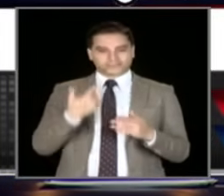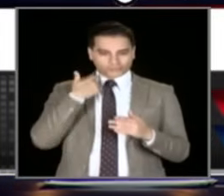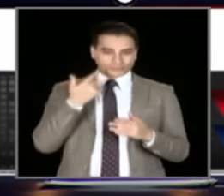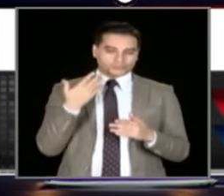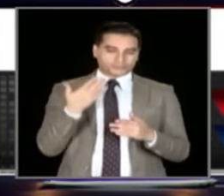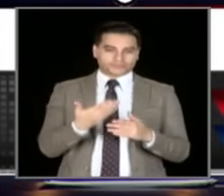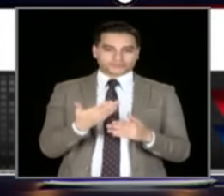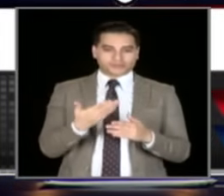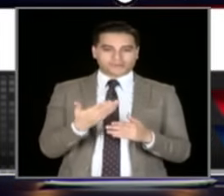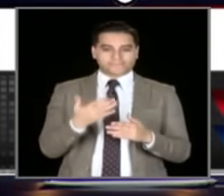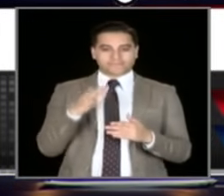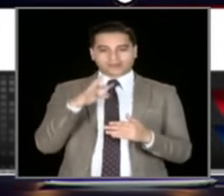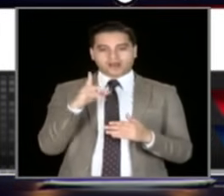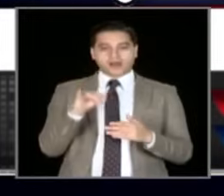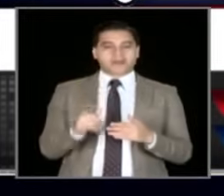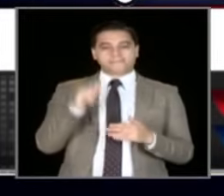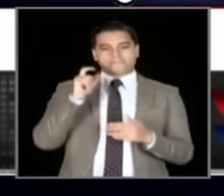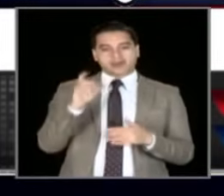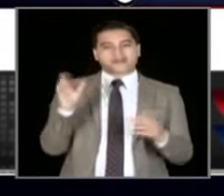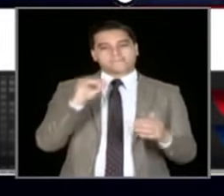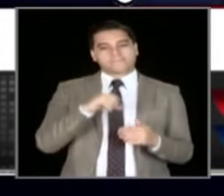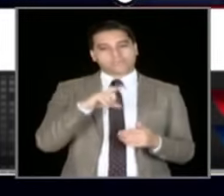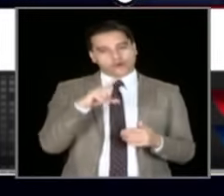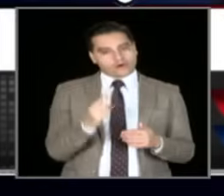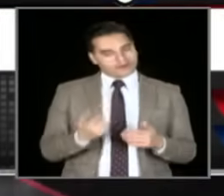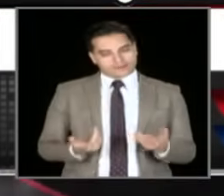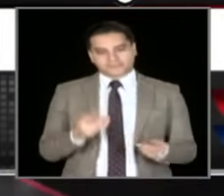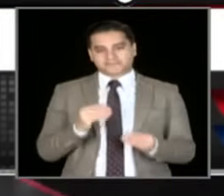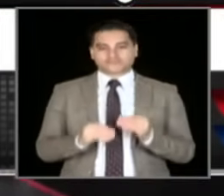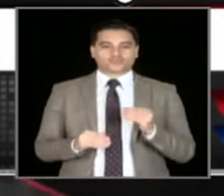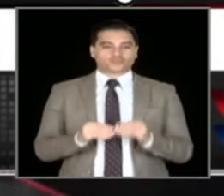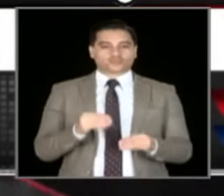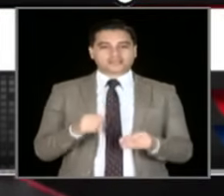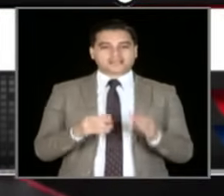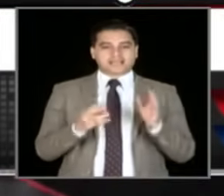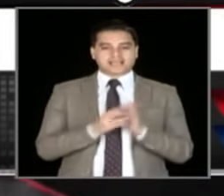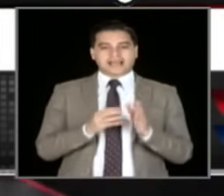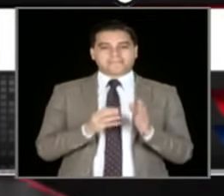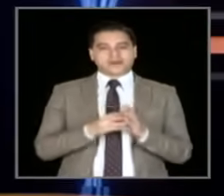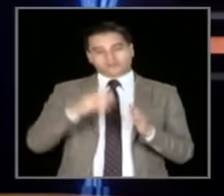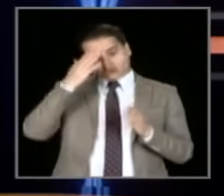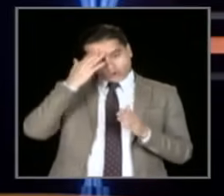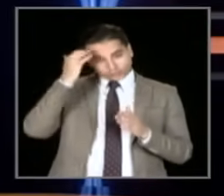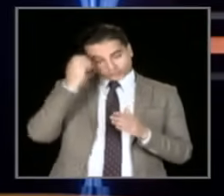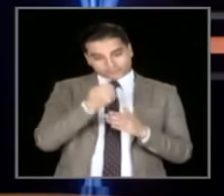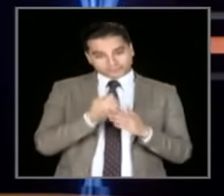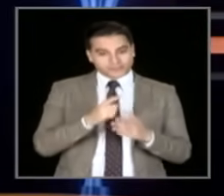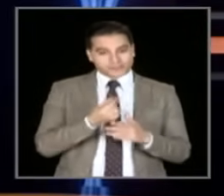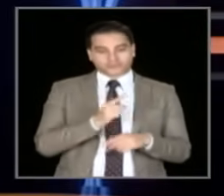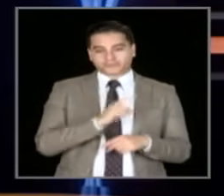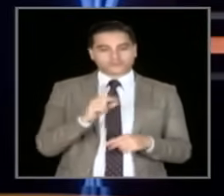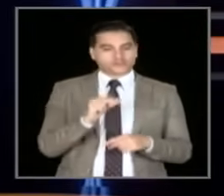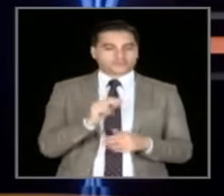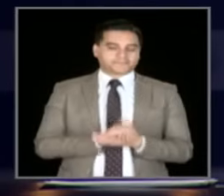نقط هيرمن مولر. مفيش مشكلة، جامعة أسيوط 15 مش